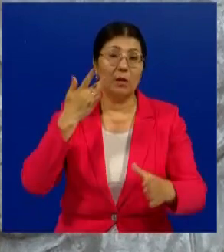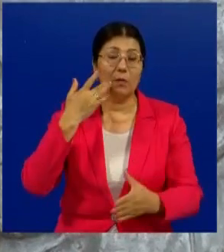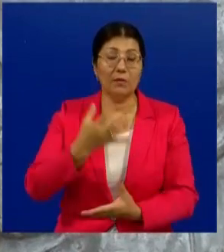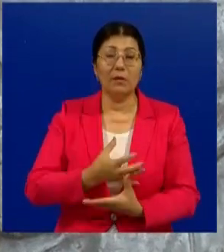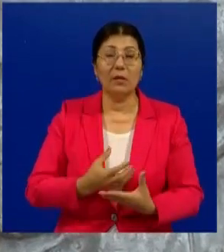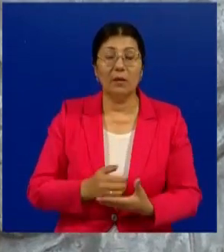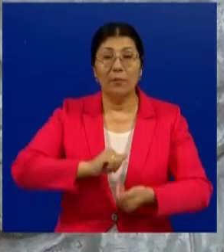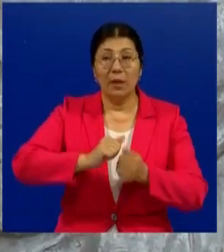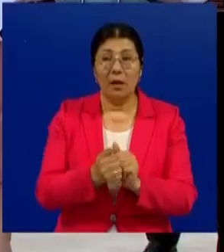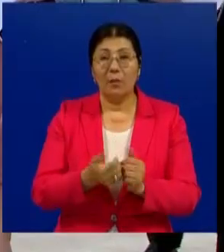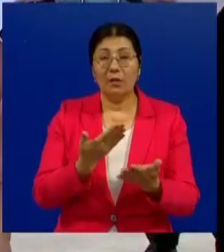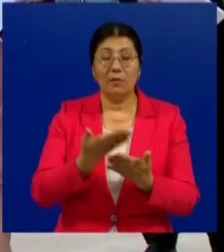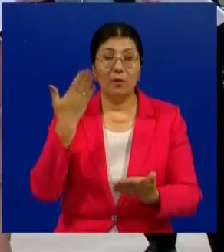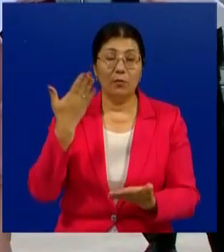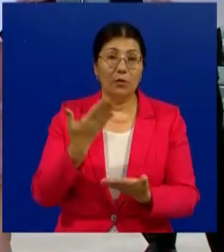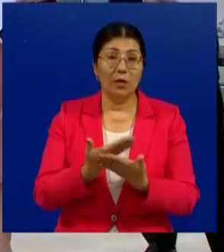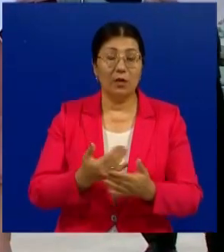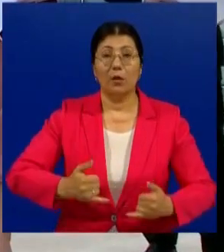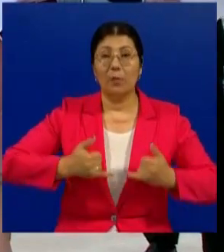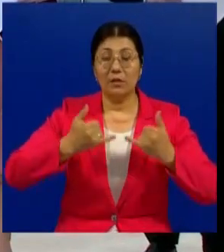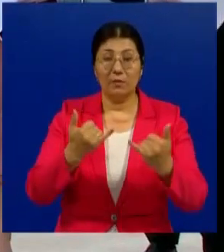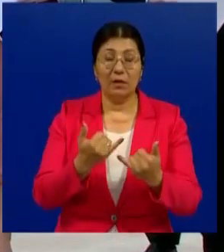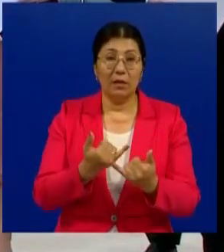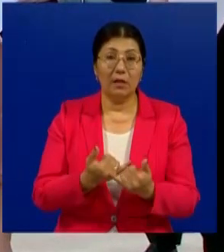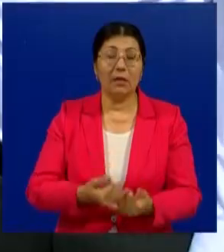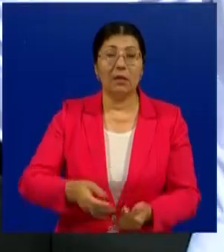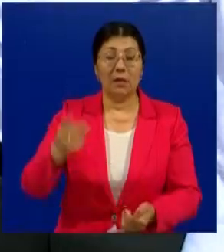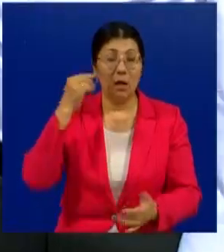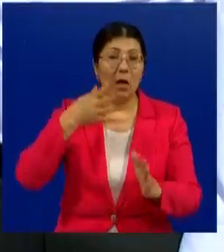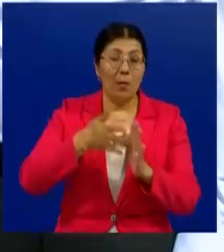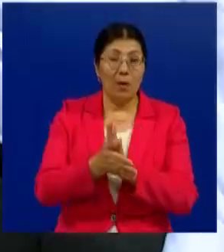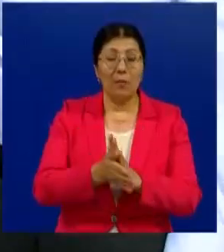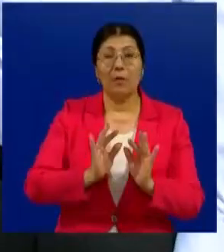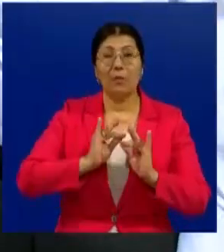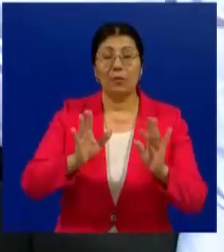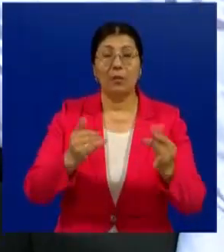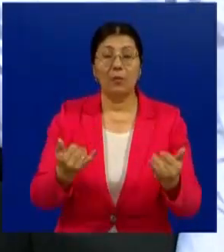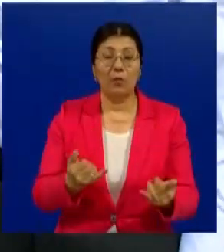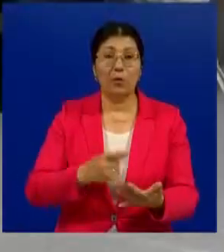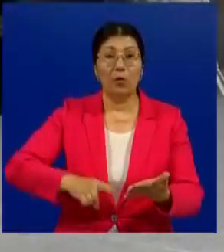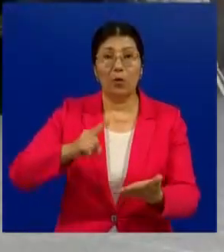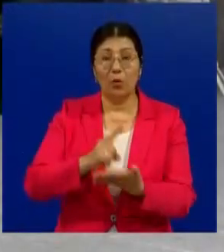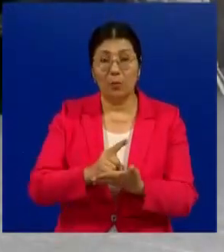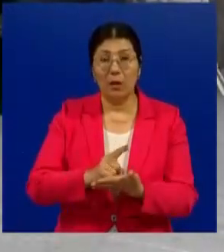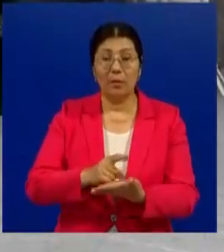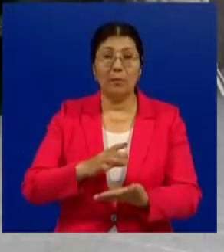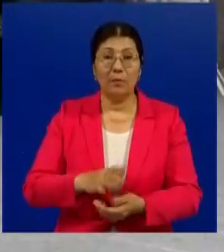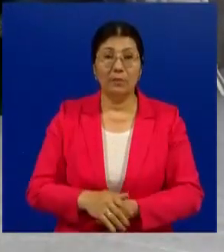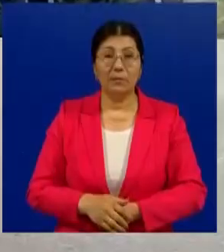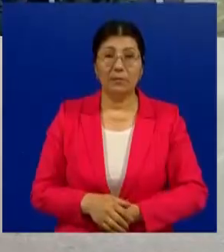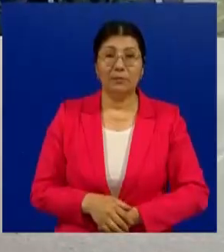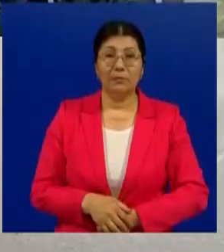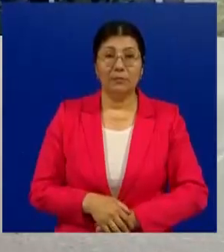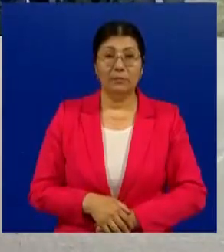сақтау, өткенге салауат етіп, ақтаңдақтар ақиқатына тереңірек мән беріп ұғыну бүгінгі ұрпақ парызы. Амангелді Атабайұлы, Райгүл Еншібай,